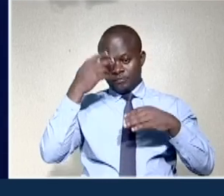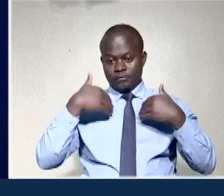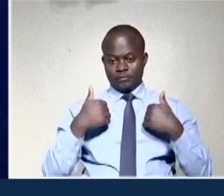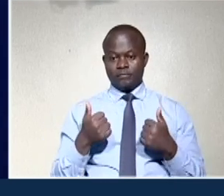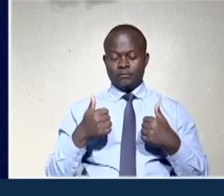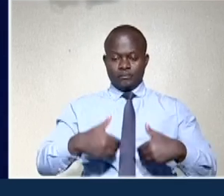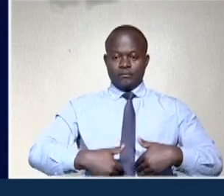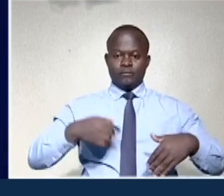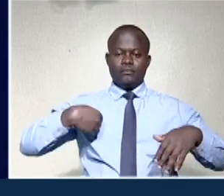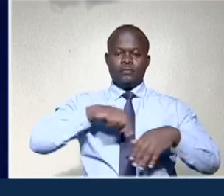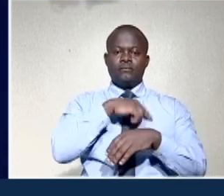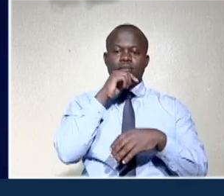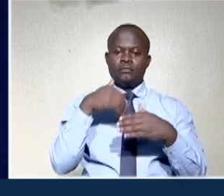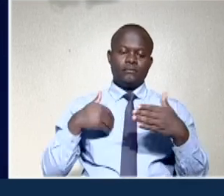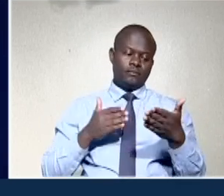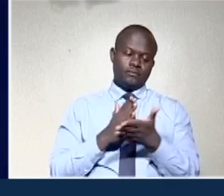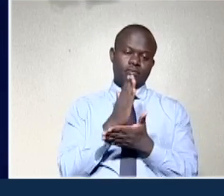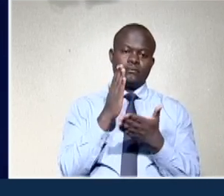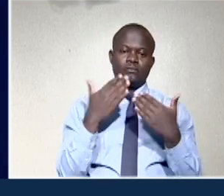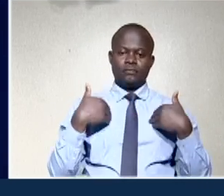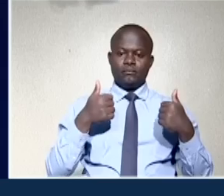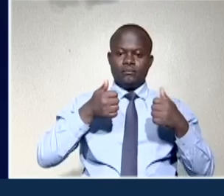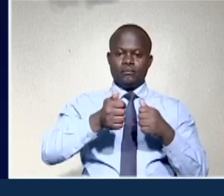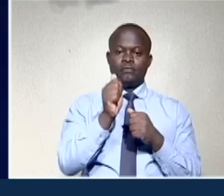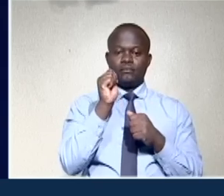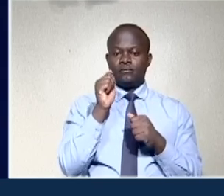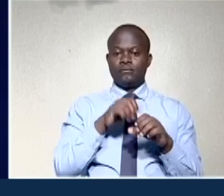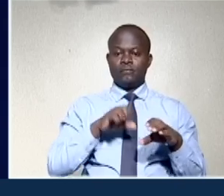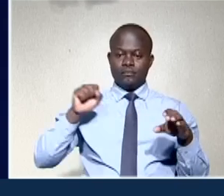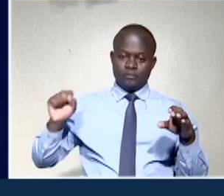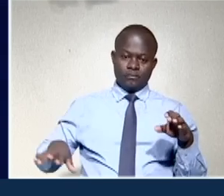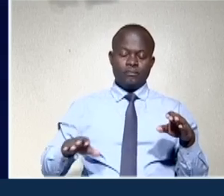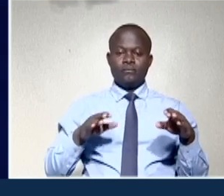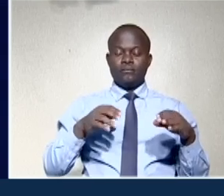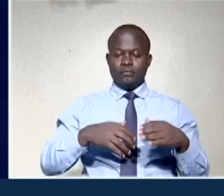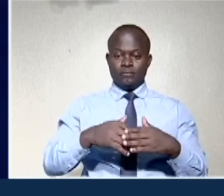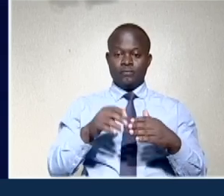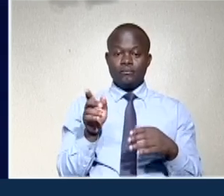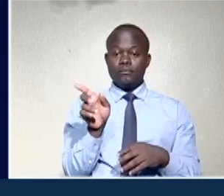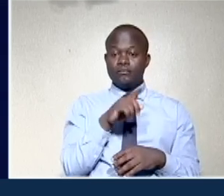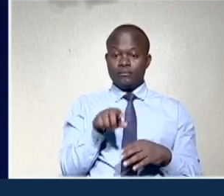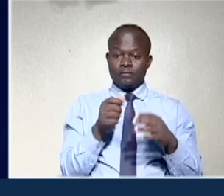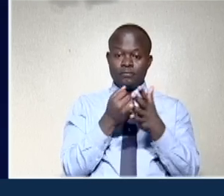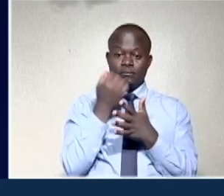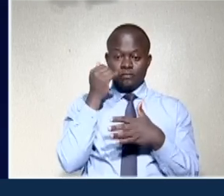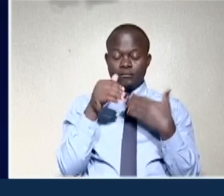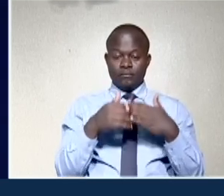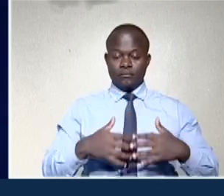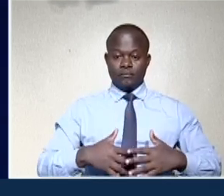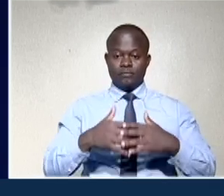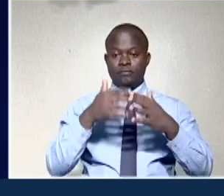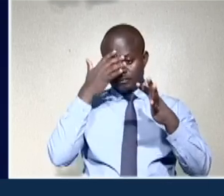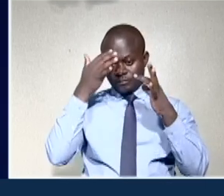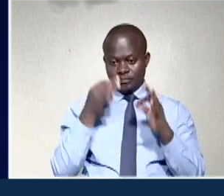urubyiruko rwacu ntirufite uburenganzira ku mibiri yabo gukuramo inda n'icyaha ibyo bigatuma iyo basamye